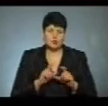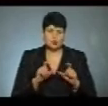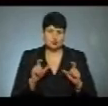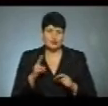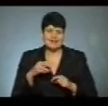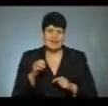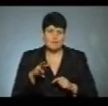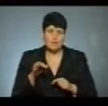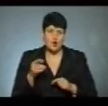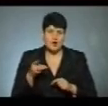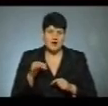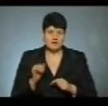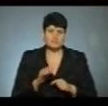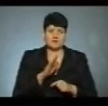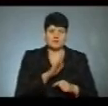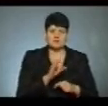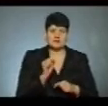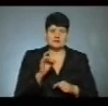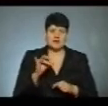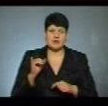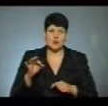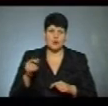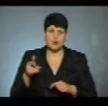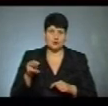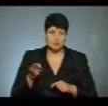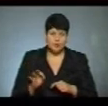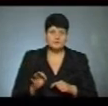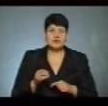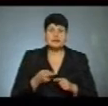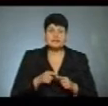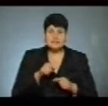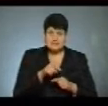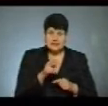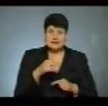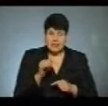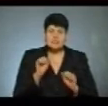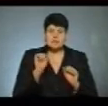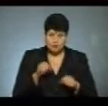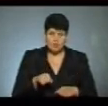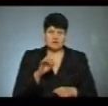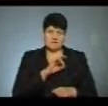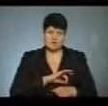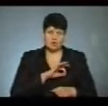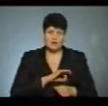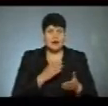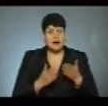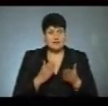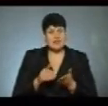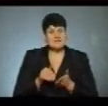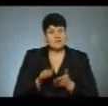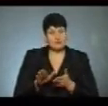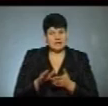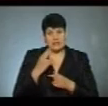соціальних досліджень Володимир Саріогло. За його словами, дані проведеного дослідження можна використовувати, але відмовлятися